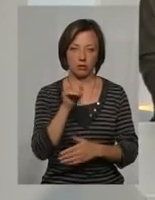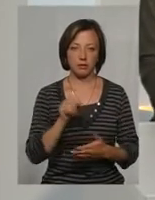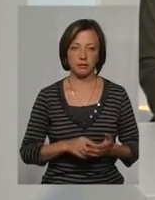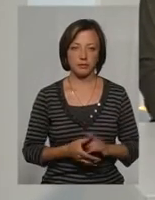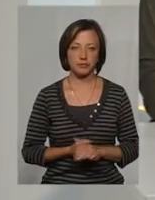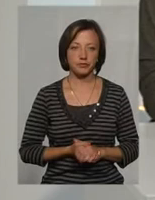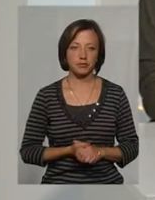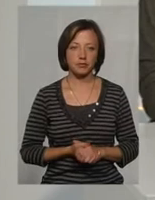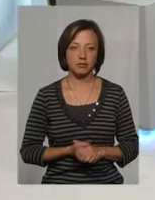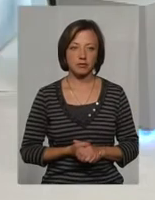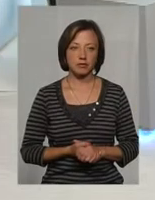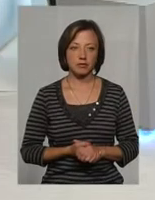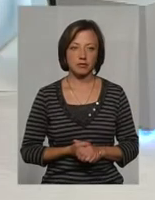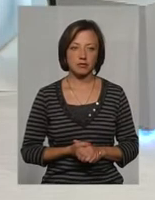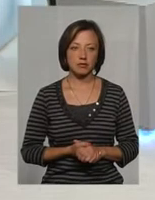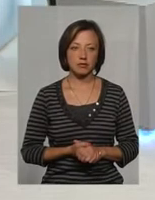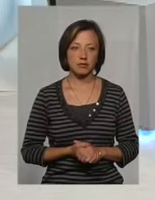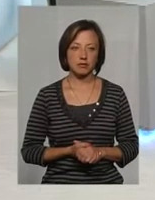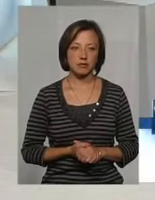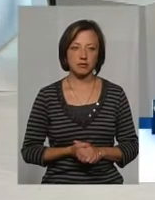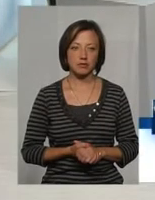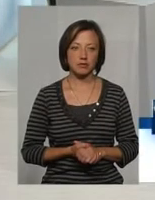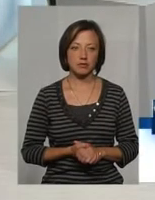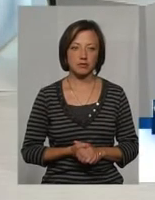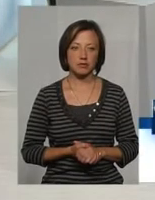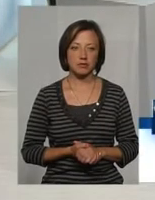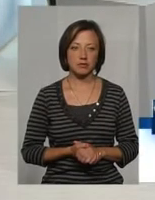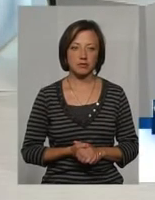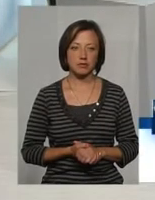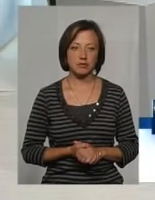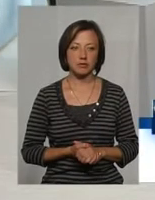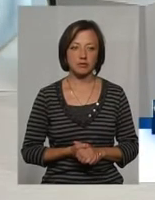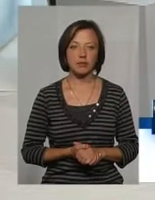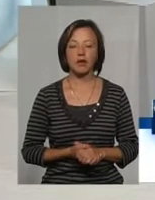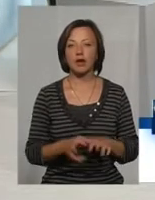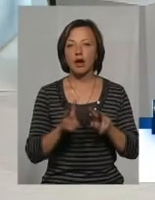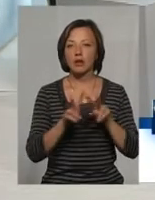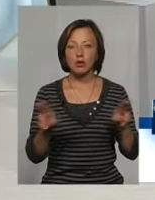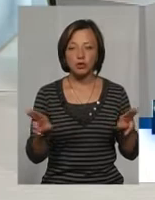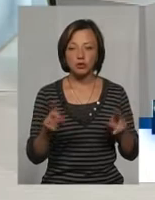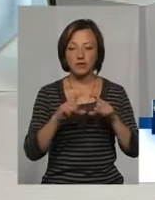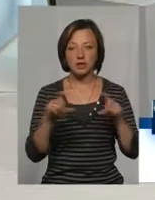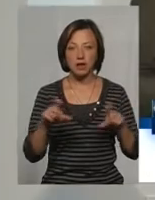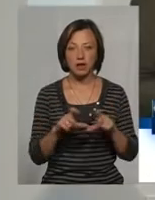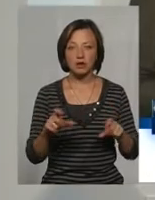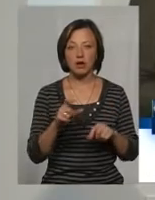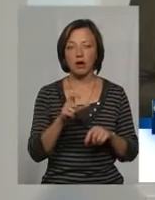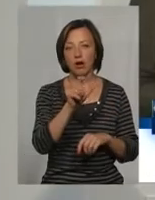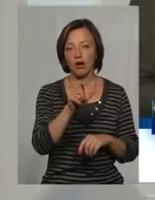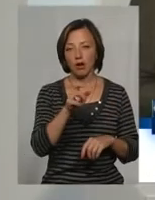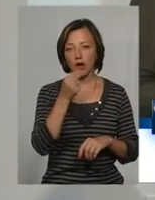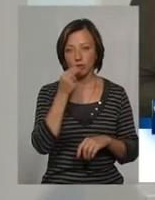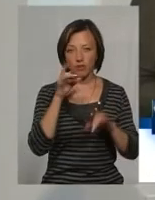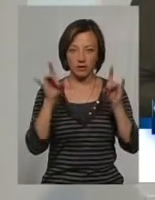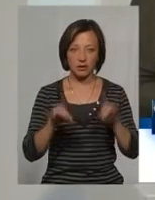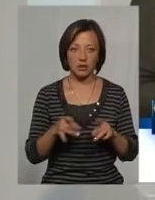інфекції? Ну, розумієте, аналогічно і там, в закладах громадського харчування. Просто коли тобі страву приносять, так,